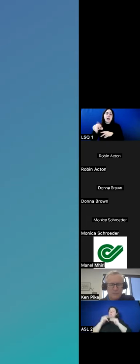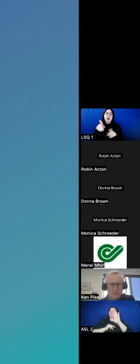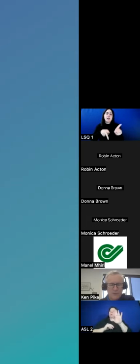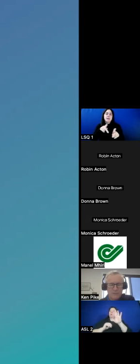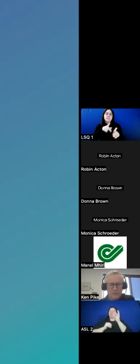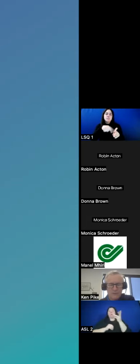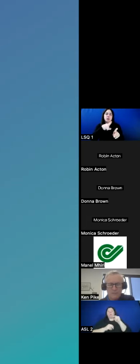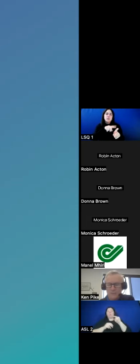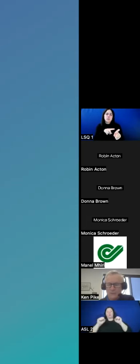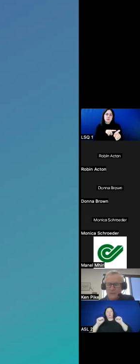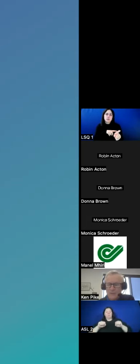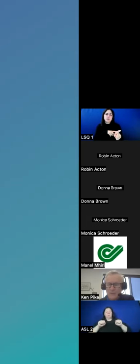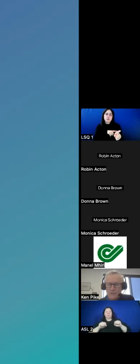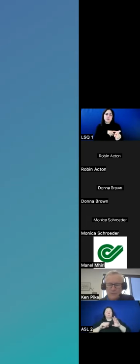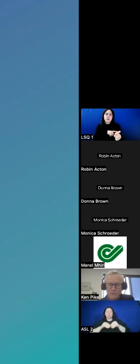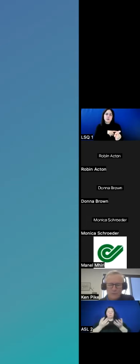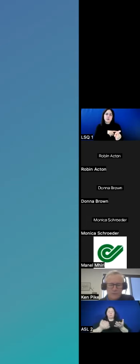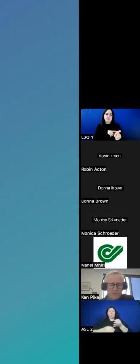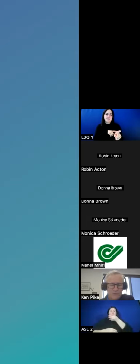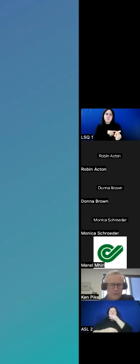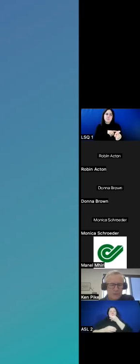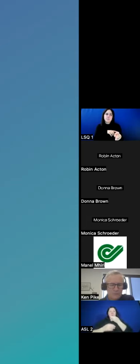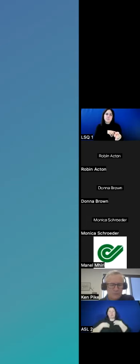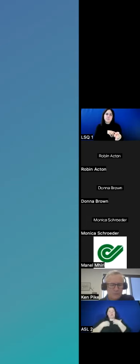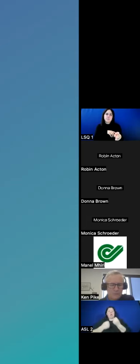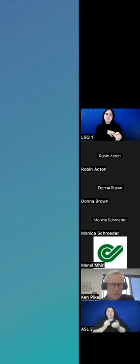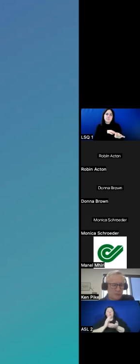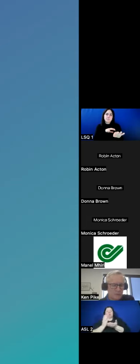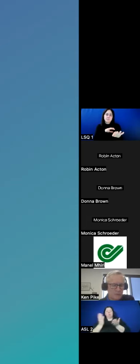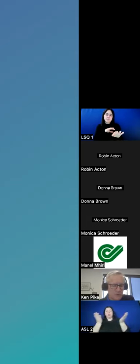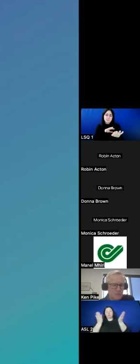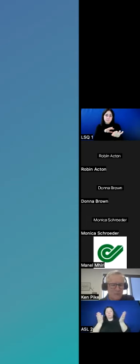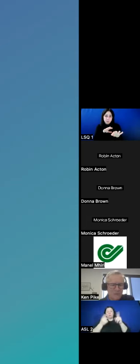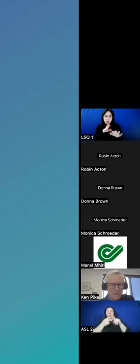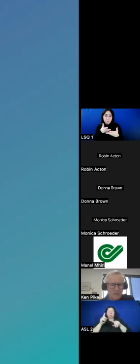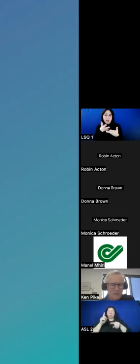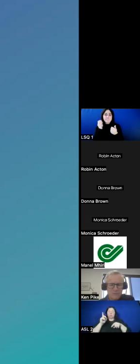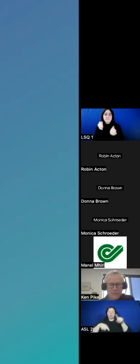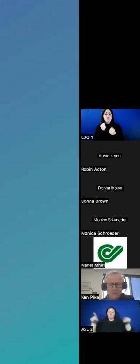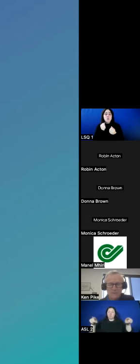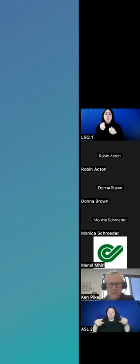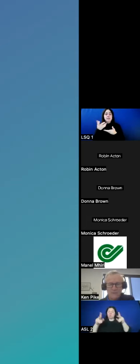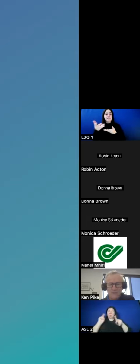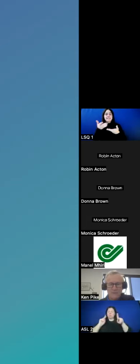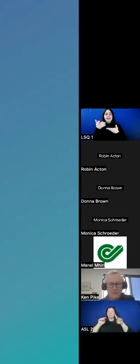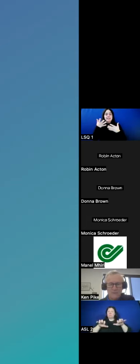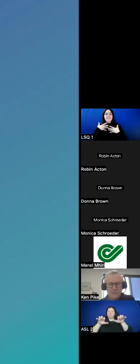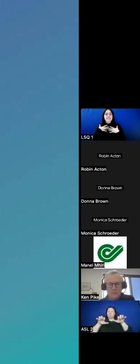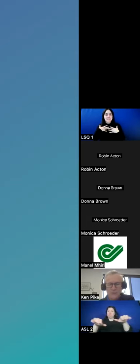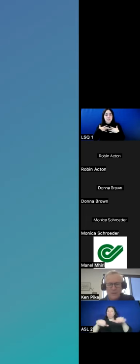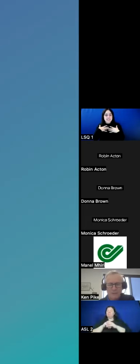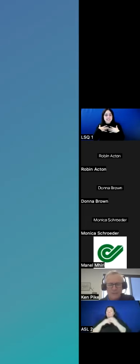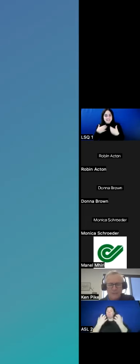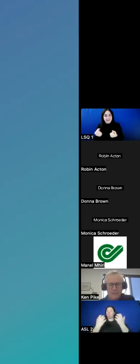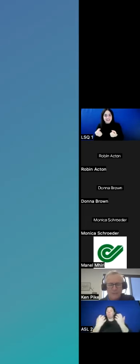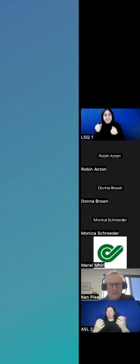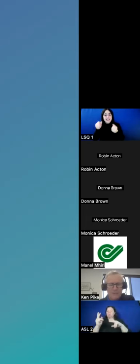comment ils peuvent fournir de manière efficace des services de santé à des populations diverses.